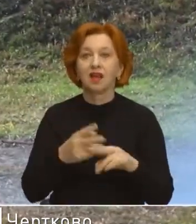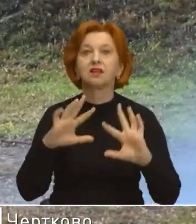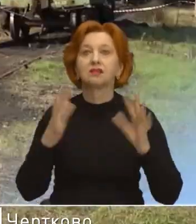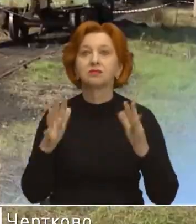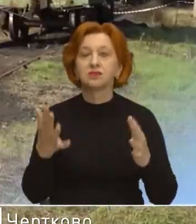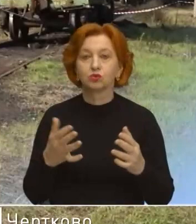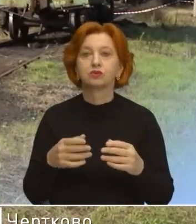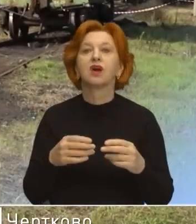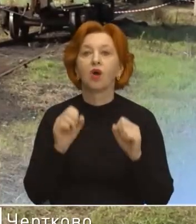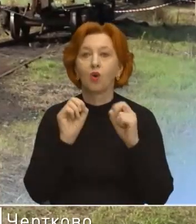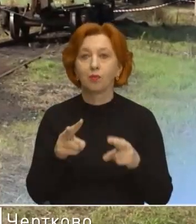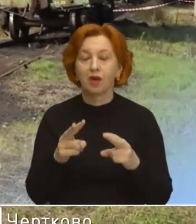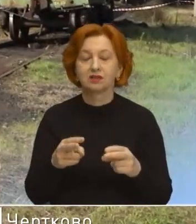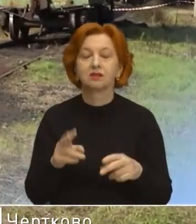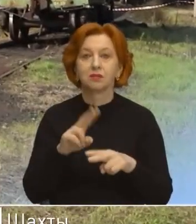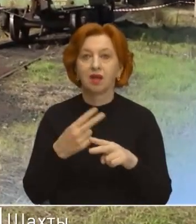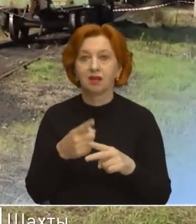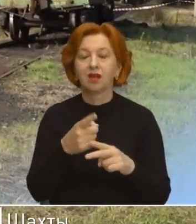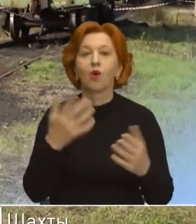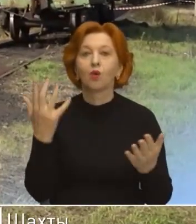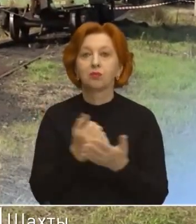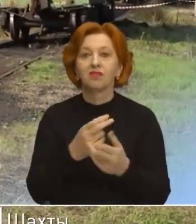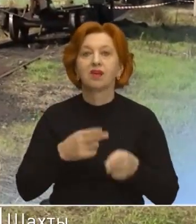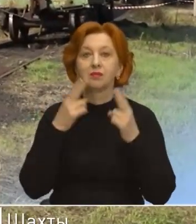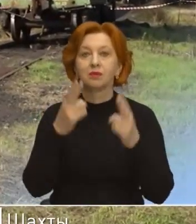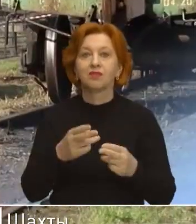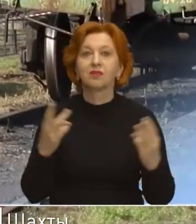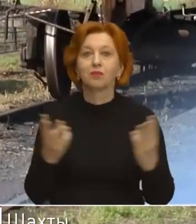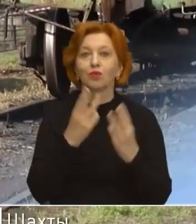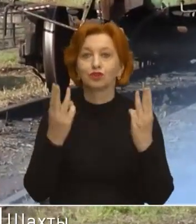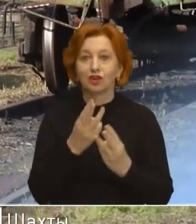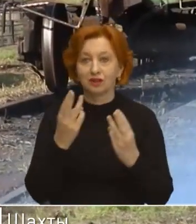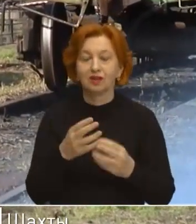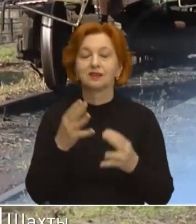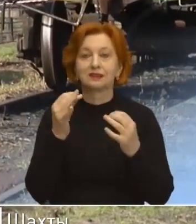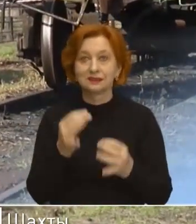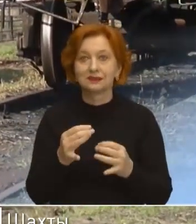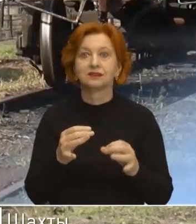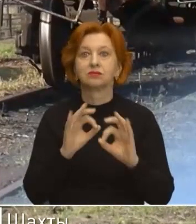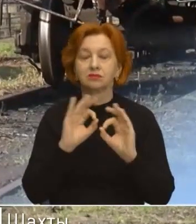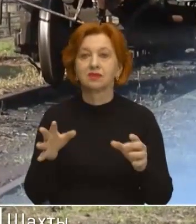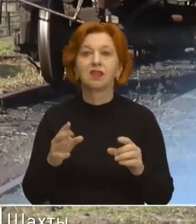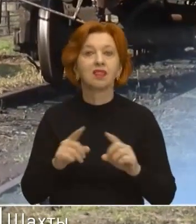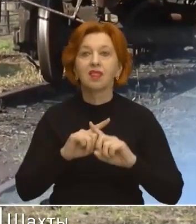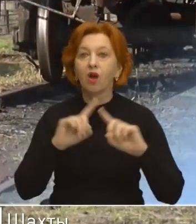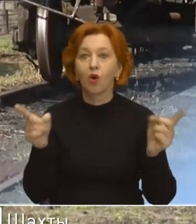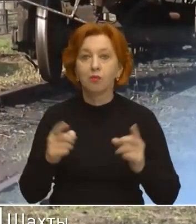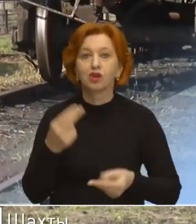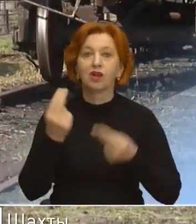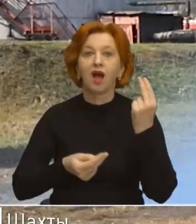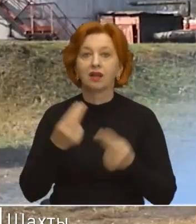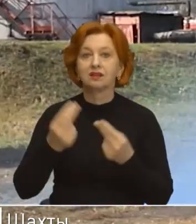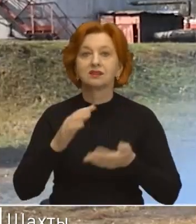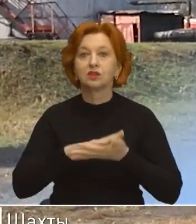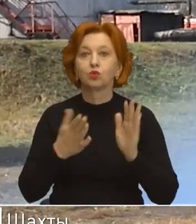опасных веществ. А пока все это происходит, успевает прибыть и подкрепление. Медлить нельзя. На полигоне отыгрывается